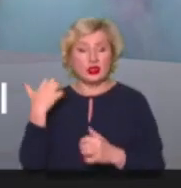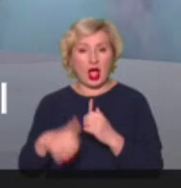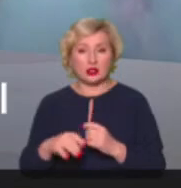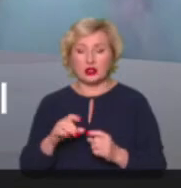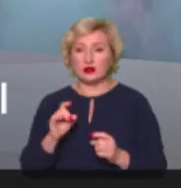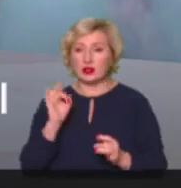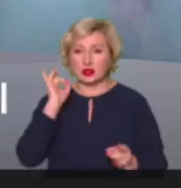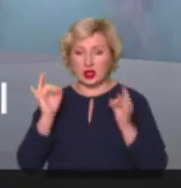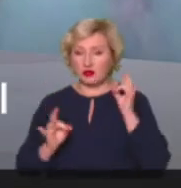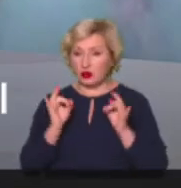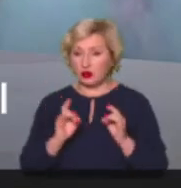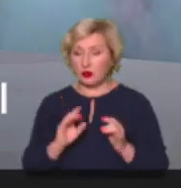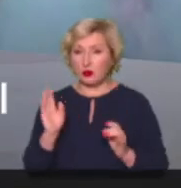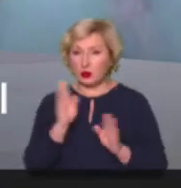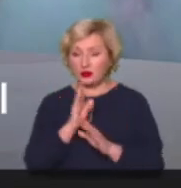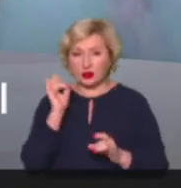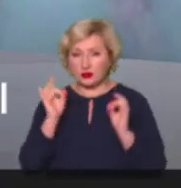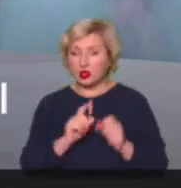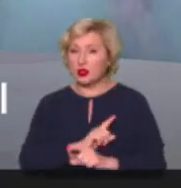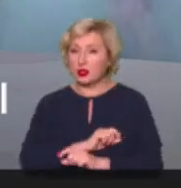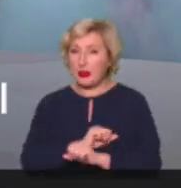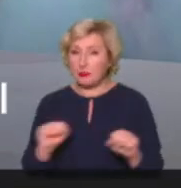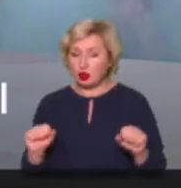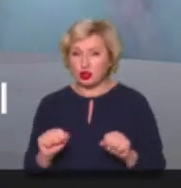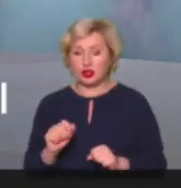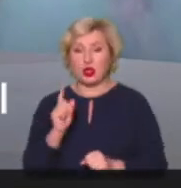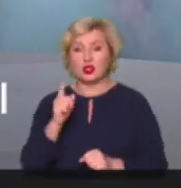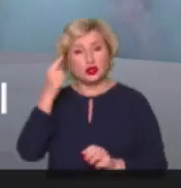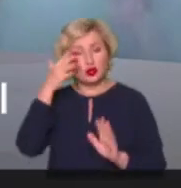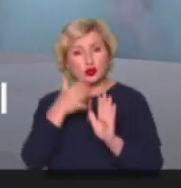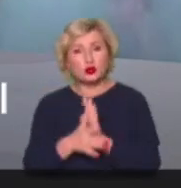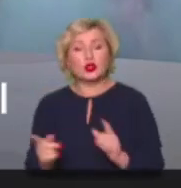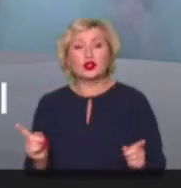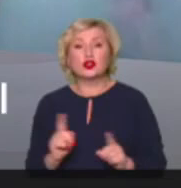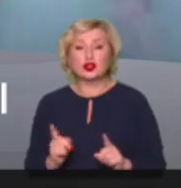сигналами повітряної тривоги не можна. Але зрозуміло, що